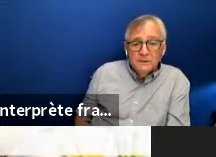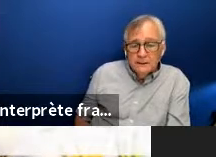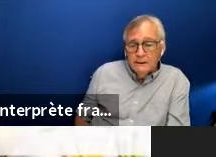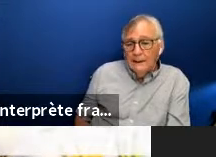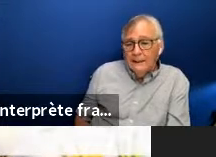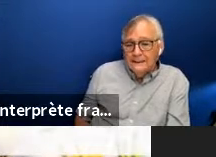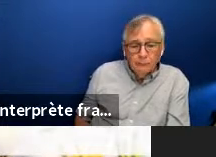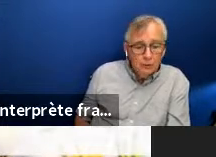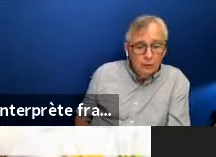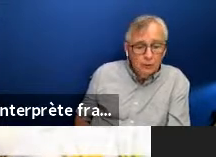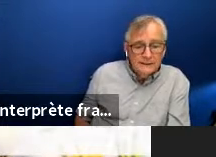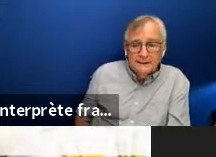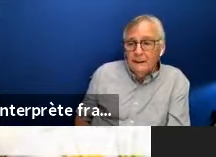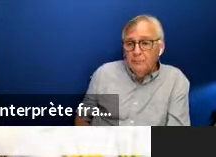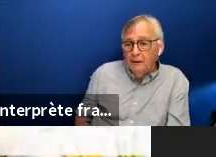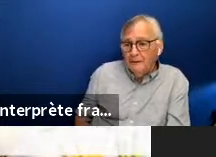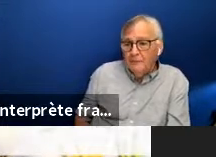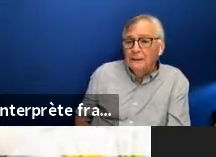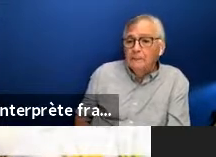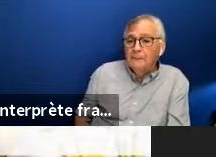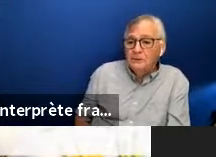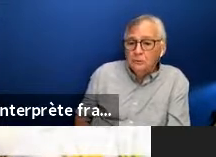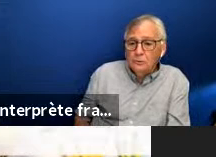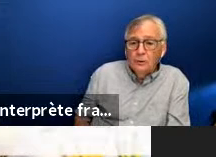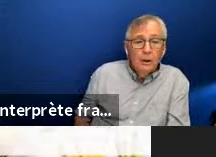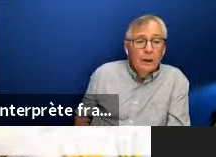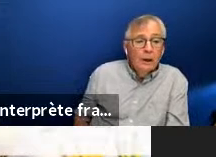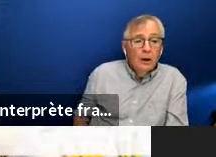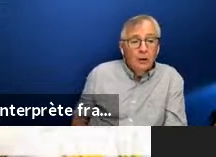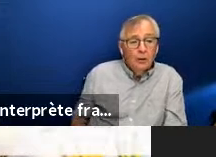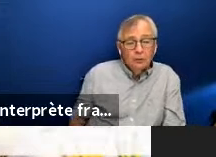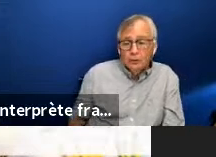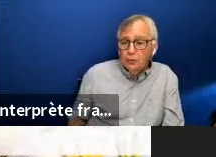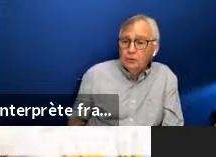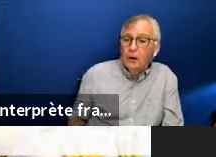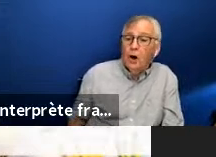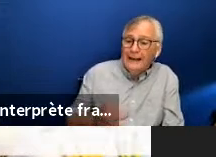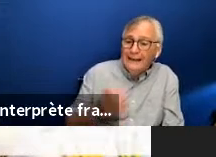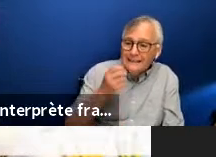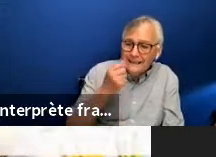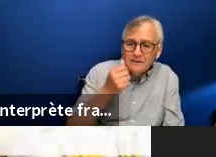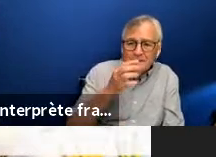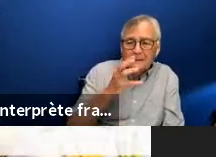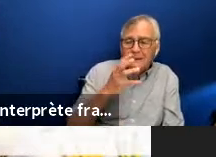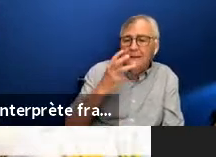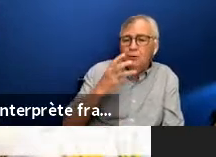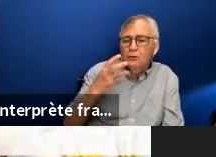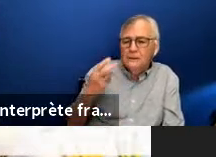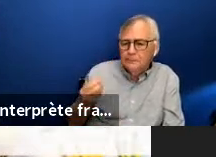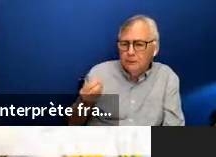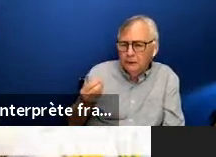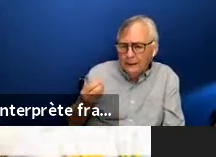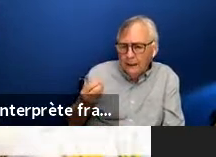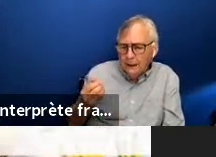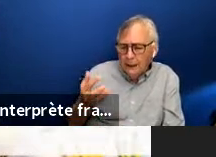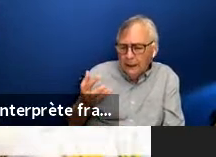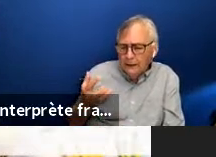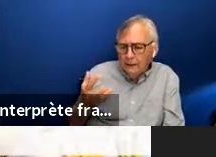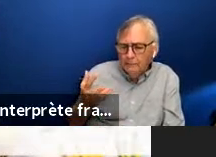Puis aussi, dans les types de surdité, il peut y avoir des personnes sourdes oralistes, ça veut dire qu'ils n'utilisent